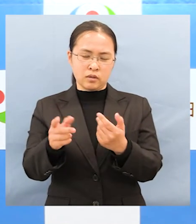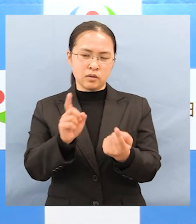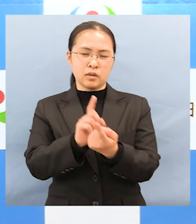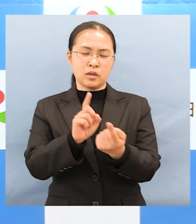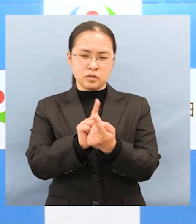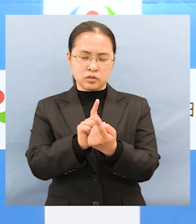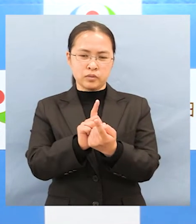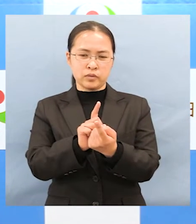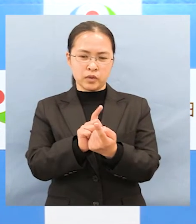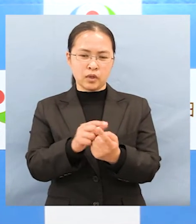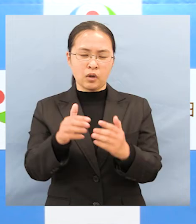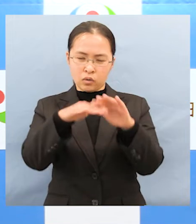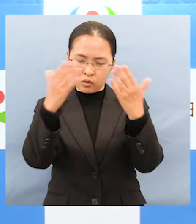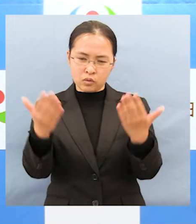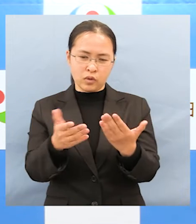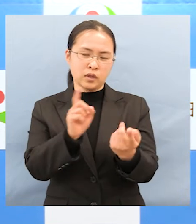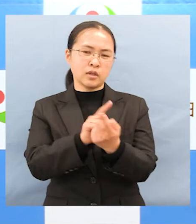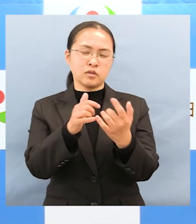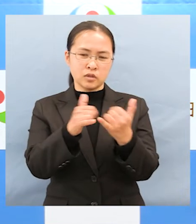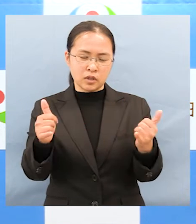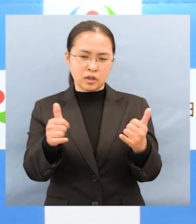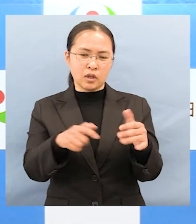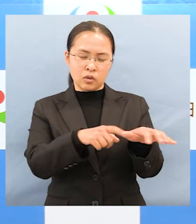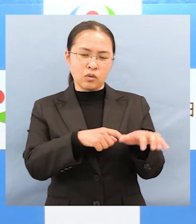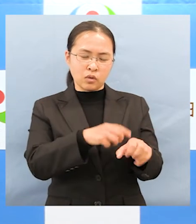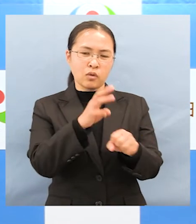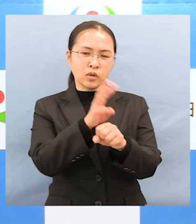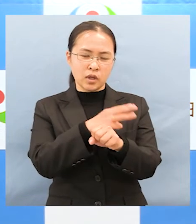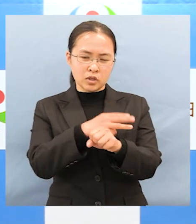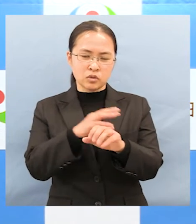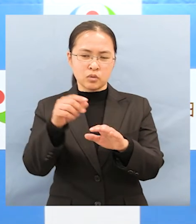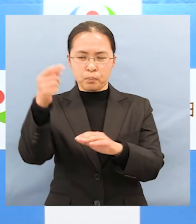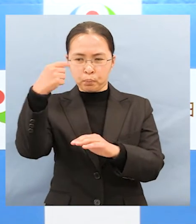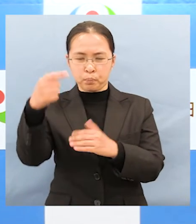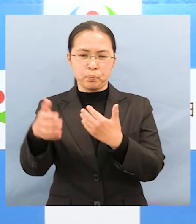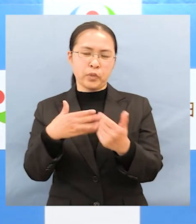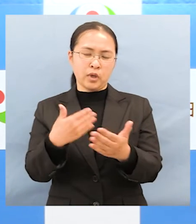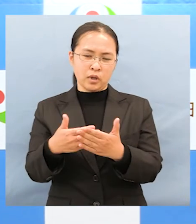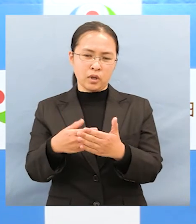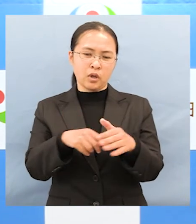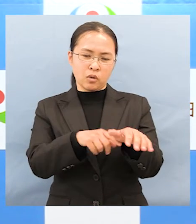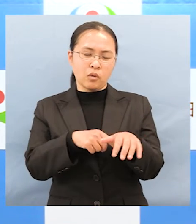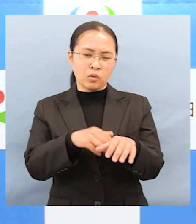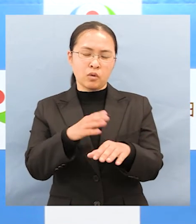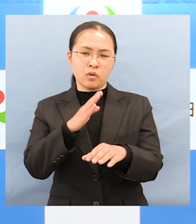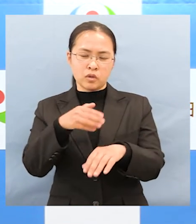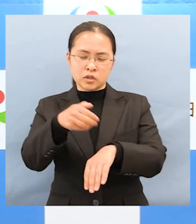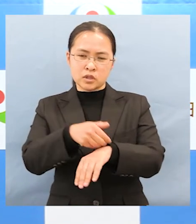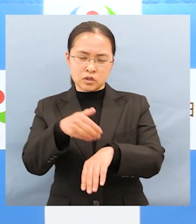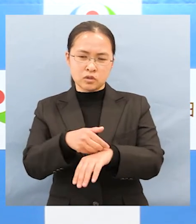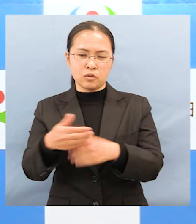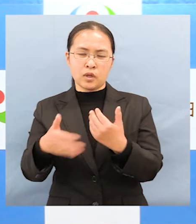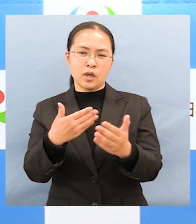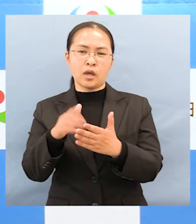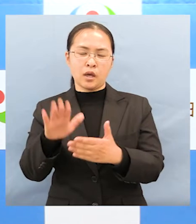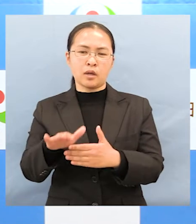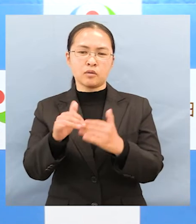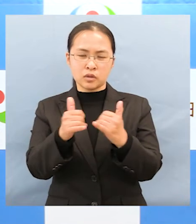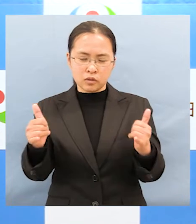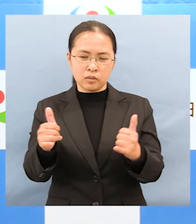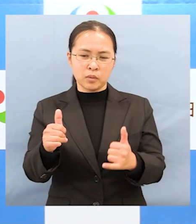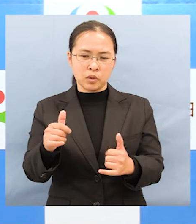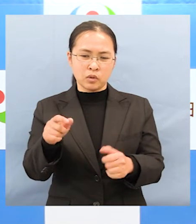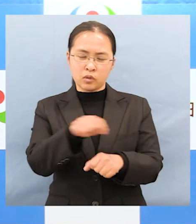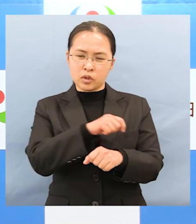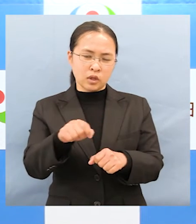象になりますし、農業研修の受講経験だとか農業実習のある方も含めてですね、とにか